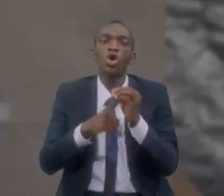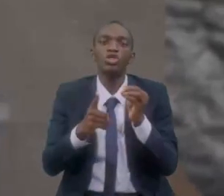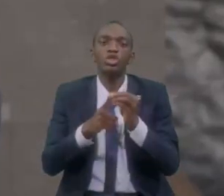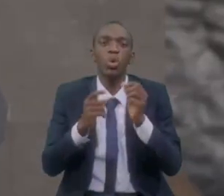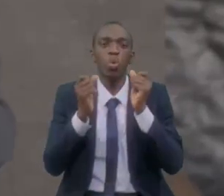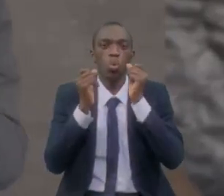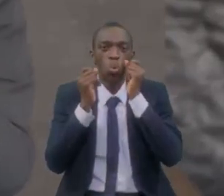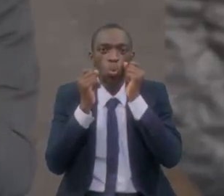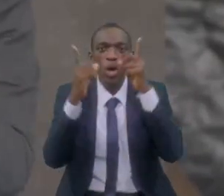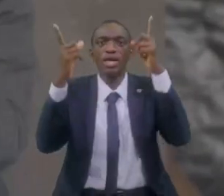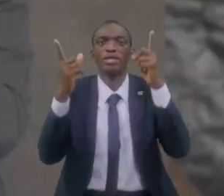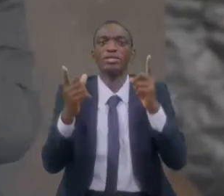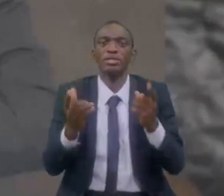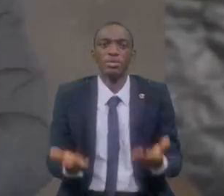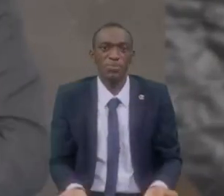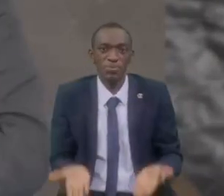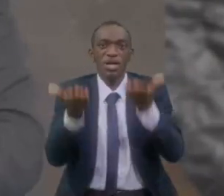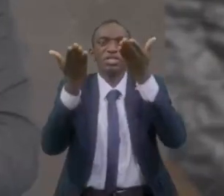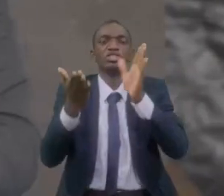vie à vos corps